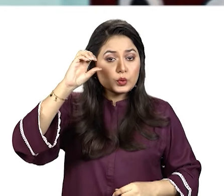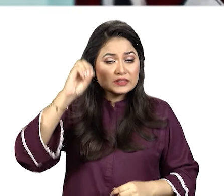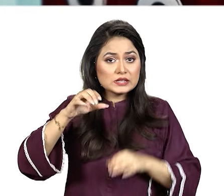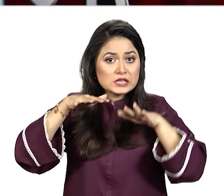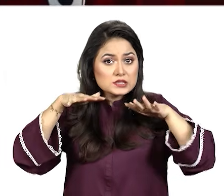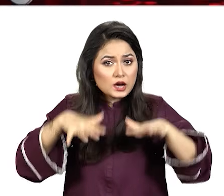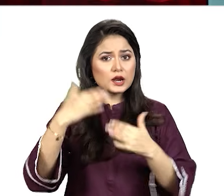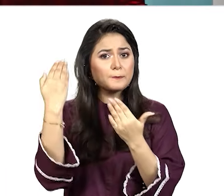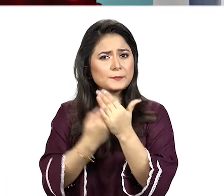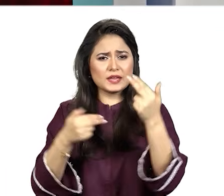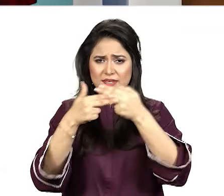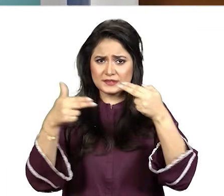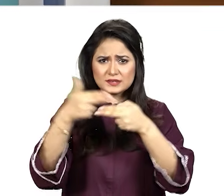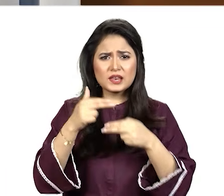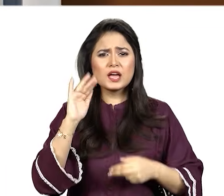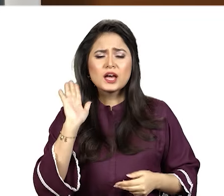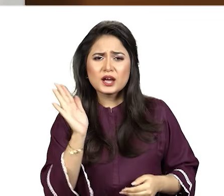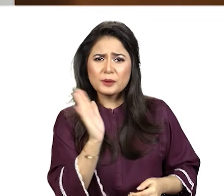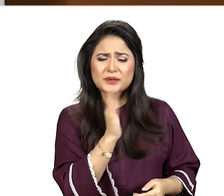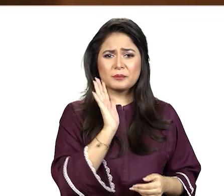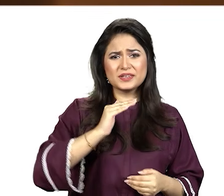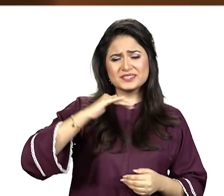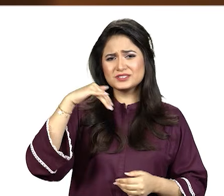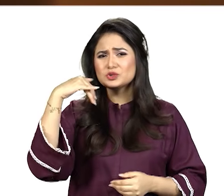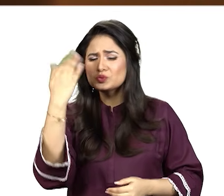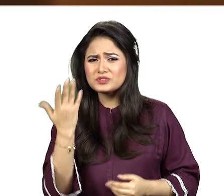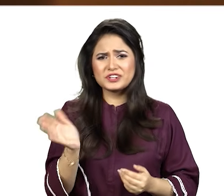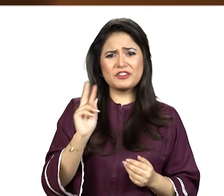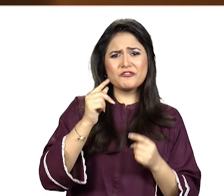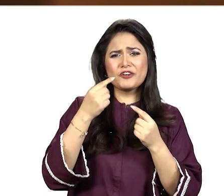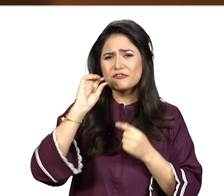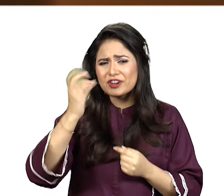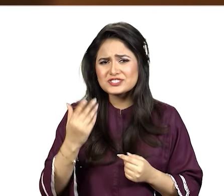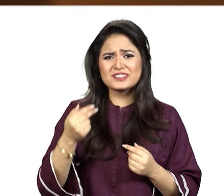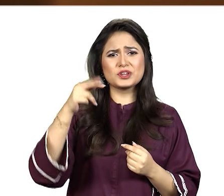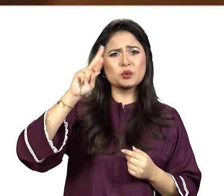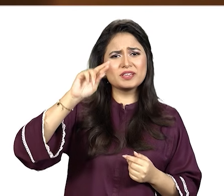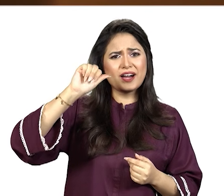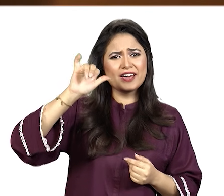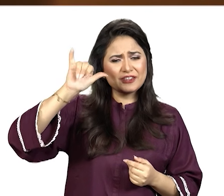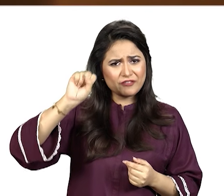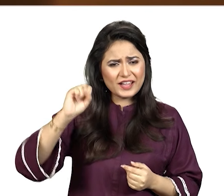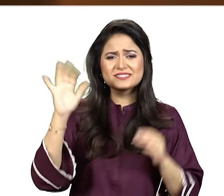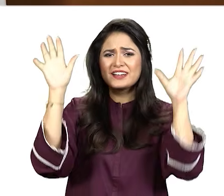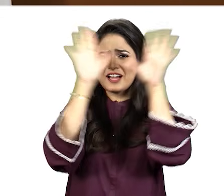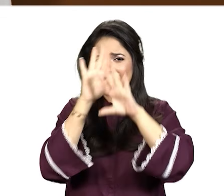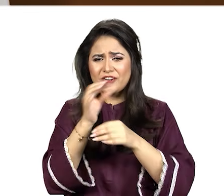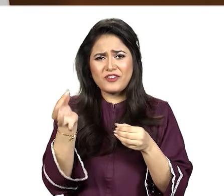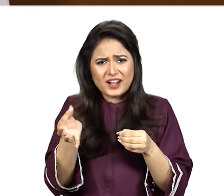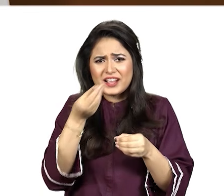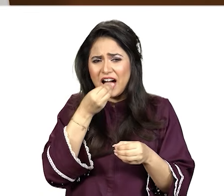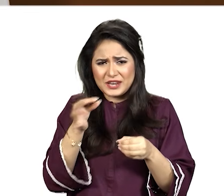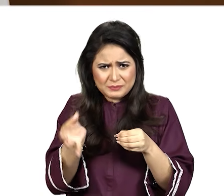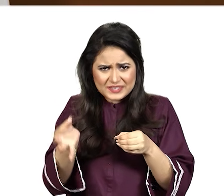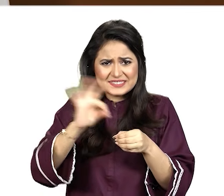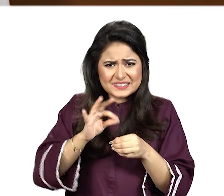نئے سیلز بنتے ہیں۔ بعض اوقات کسی ایکسٹرنل فیکٹر جیسے الٹرا وائلٹ ریڈیشنز، فضائی آلودگی، کھانے میں کوئی زہریلا